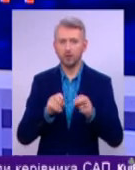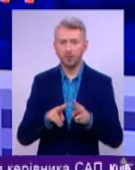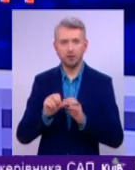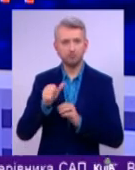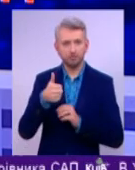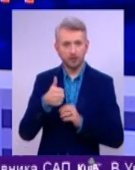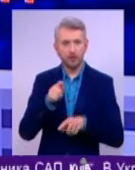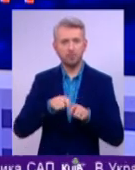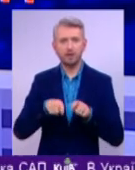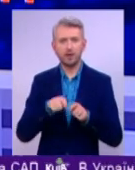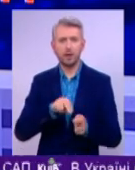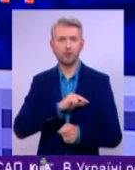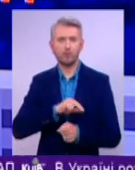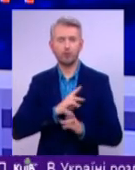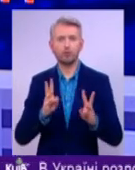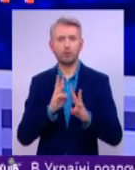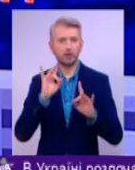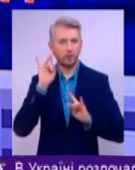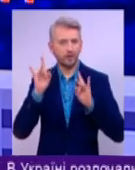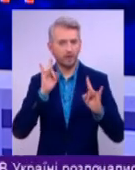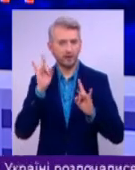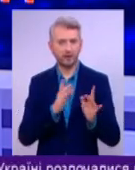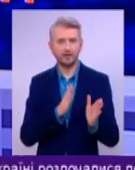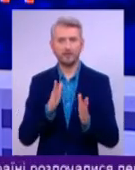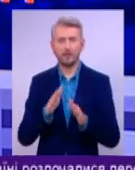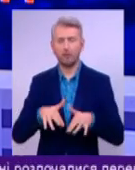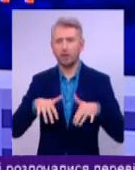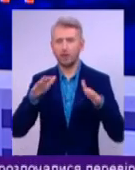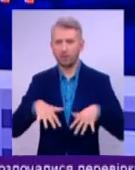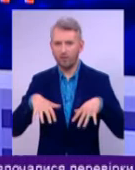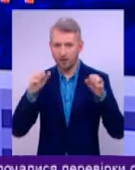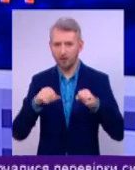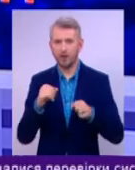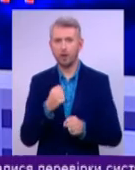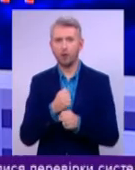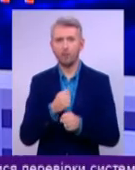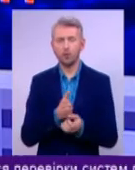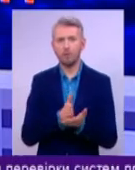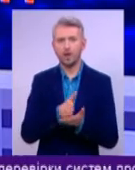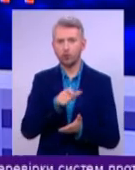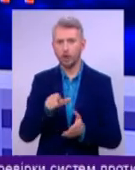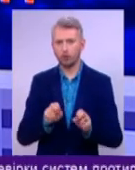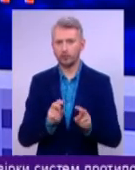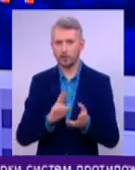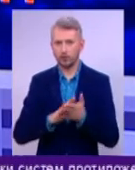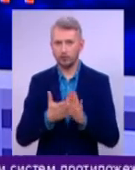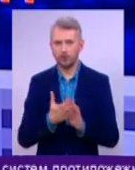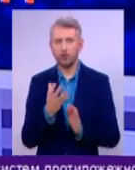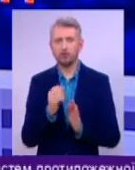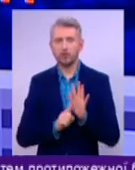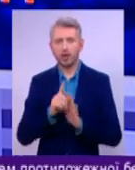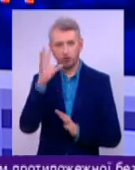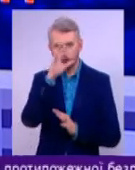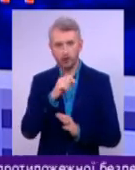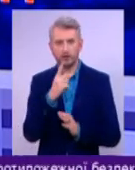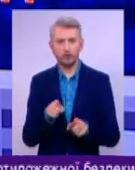Передусім перевіряють справність пожежної сигналізації, системи димовидалення та роботу персоналу у надзвичайній ситуації. Ще зночі за